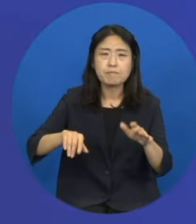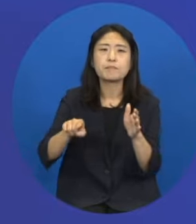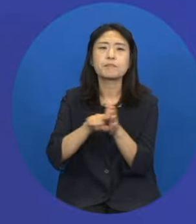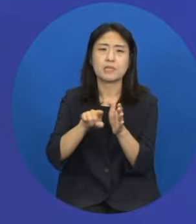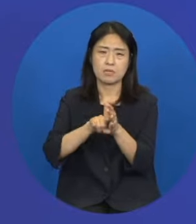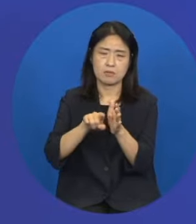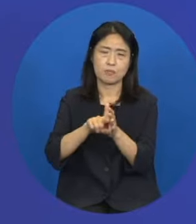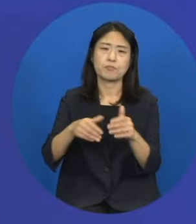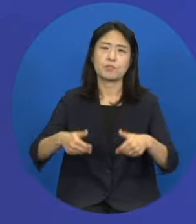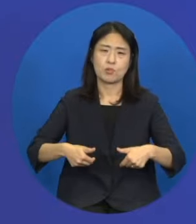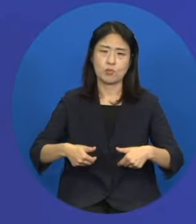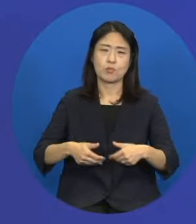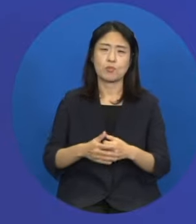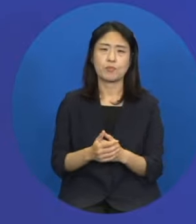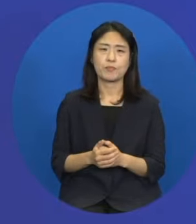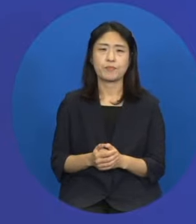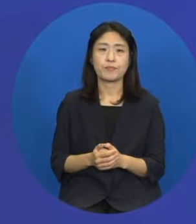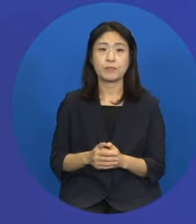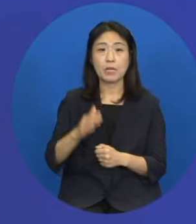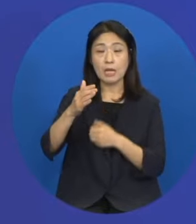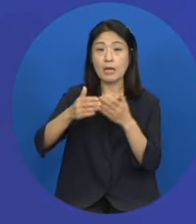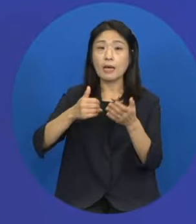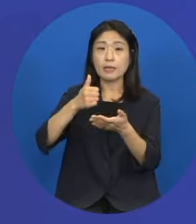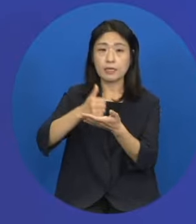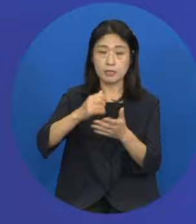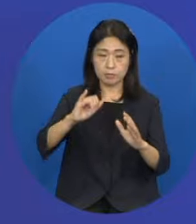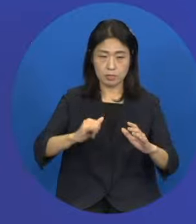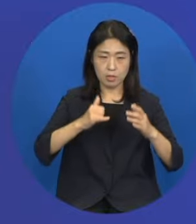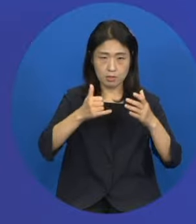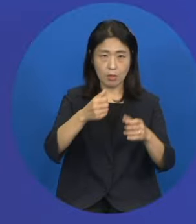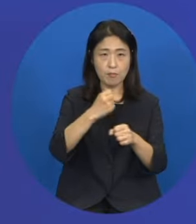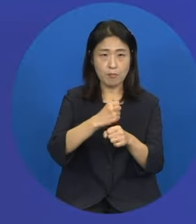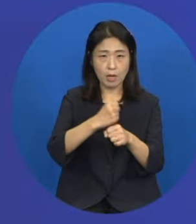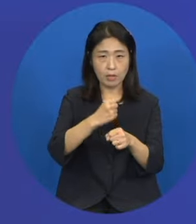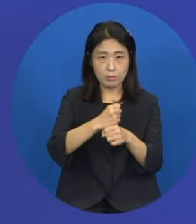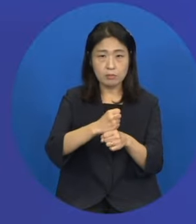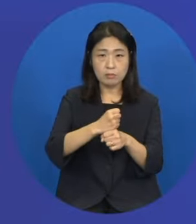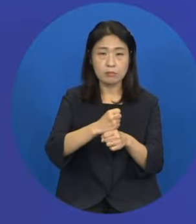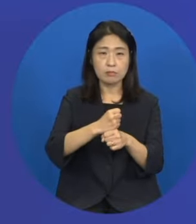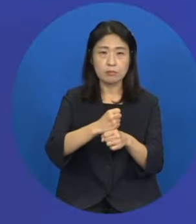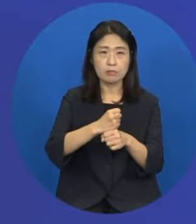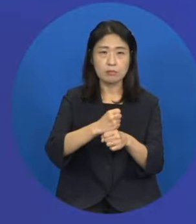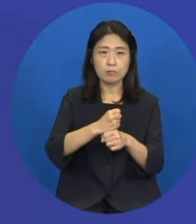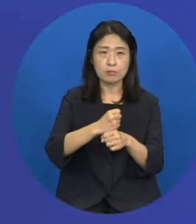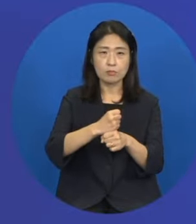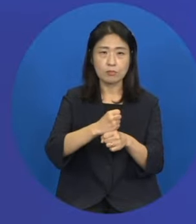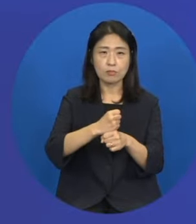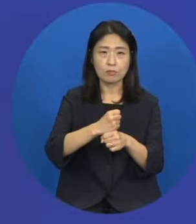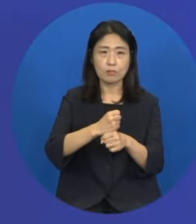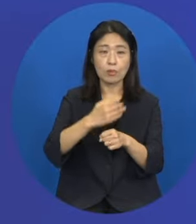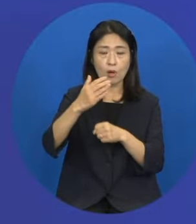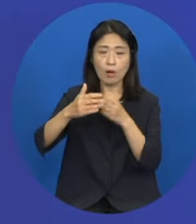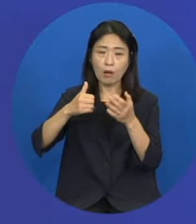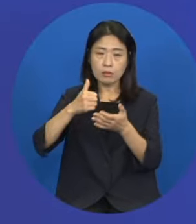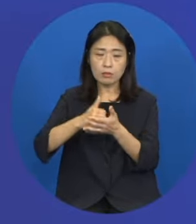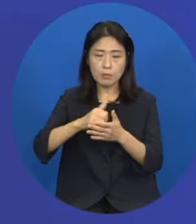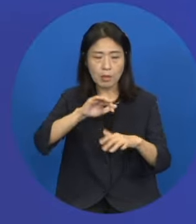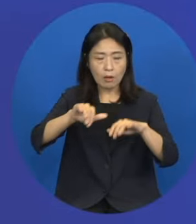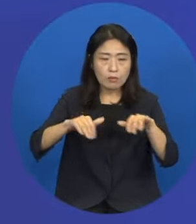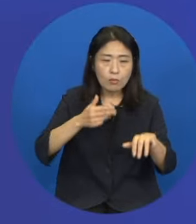기도하고 찬양합니까? 하나님이 이 세상을 만들어놓고 아무런 간섭도 하지 않고 팔짱만 끼고 있으면 우리가 왜